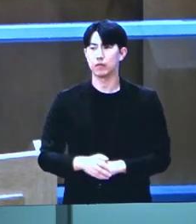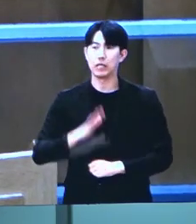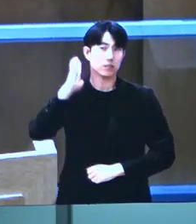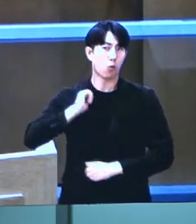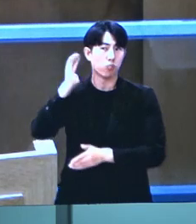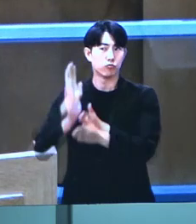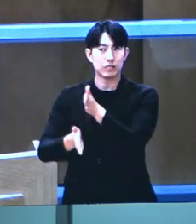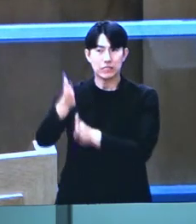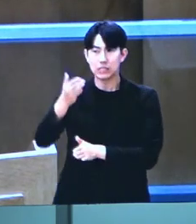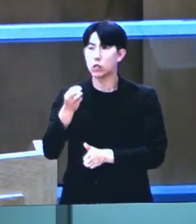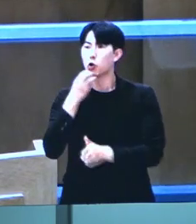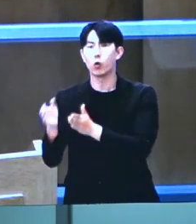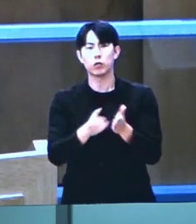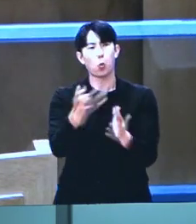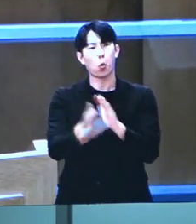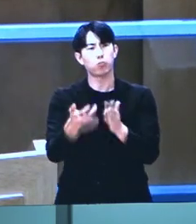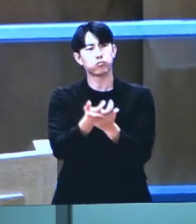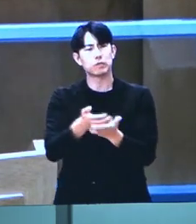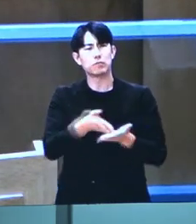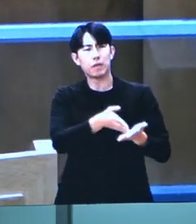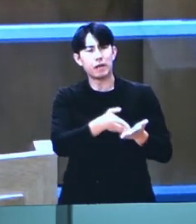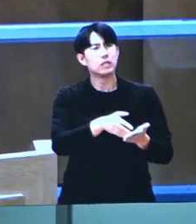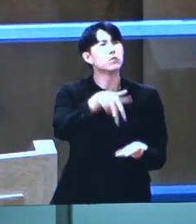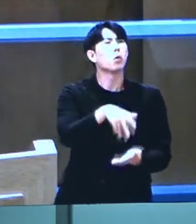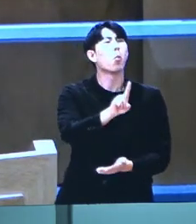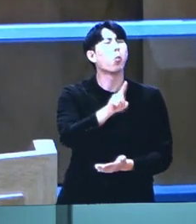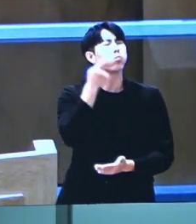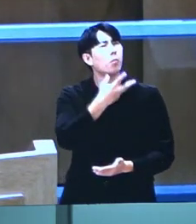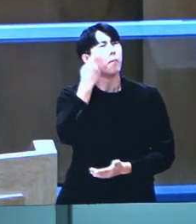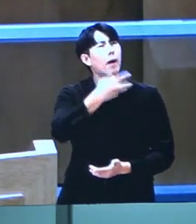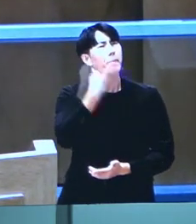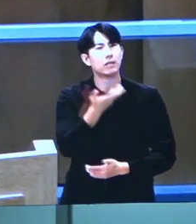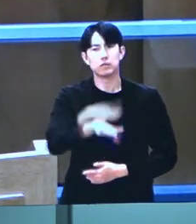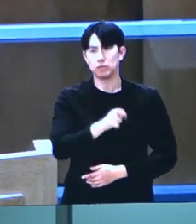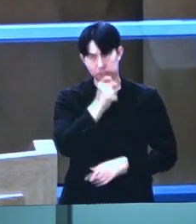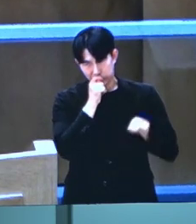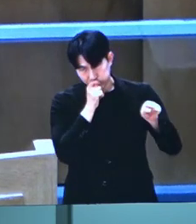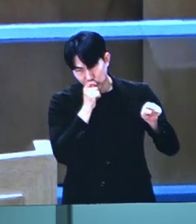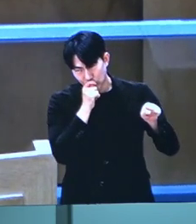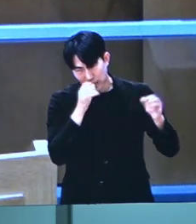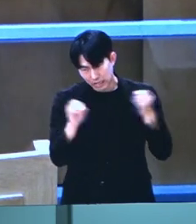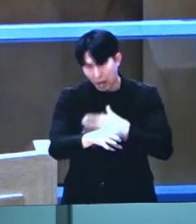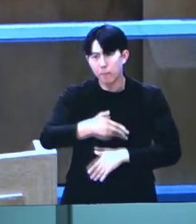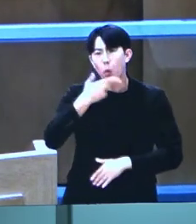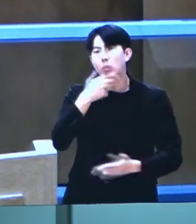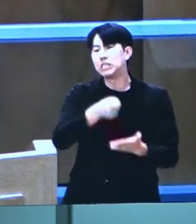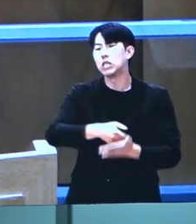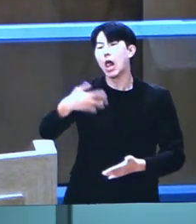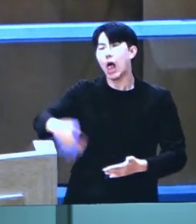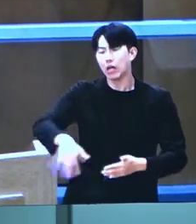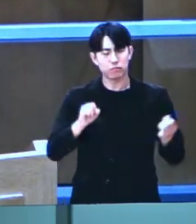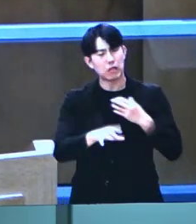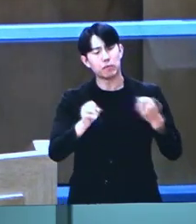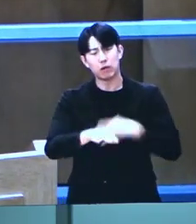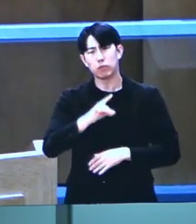수없이 경기도에 명확한 입장 규명을 요구했지만 아직 결정된 바 없다라는 답변만